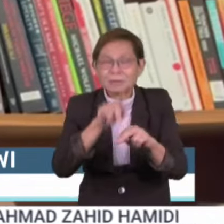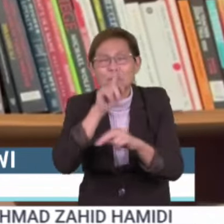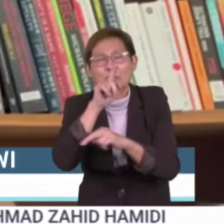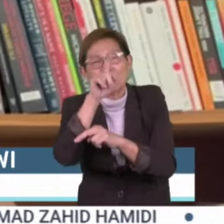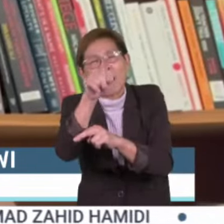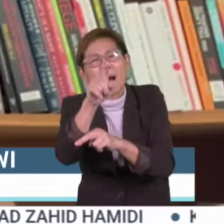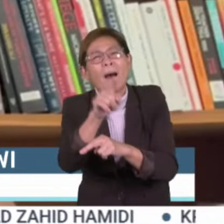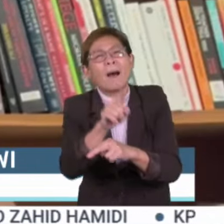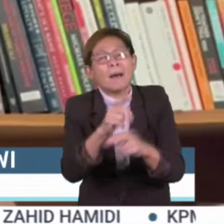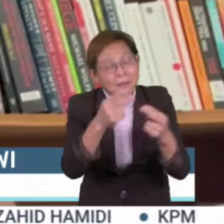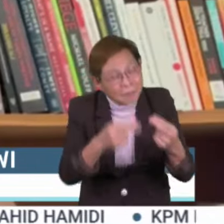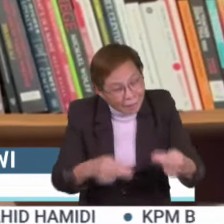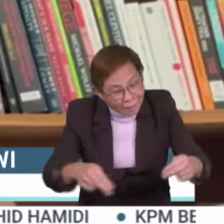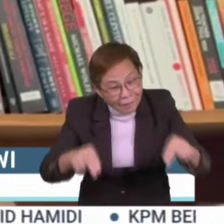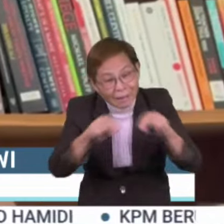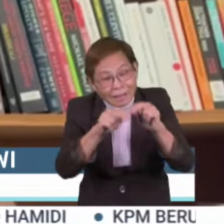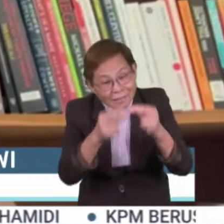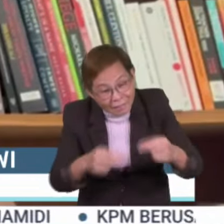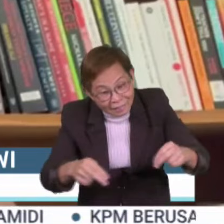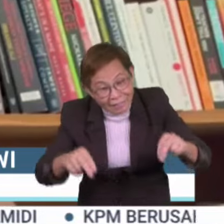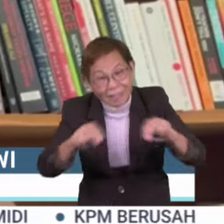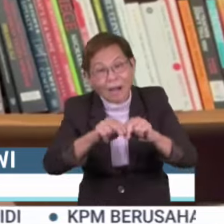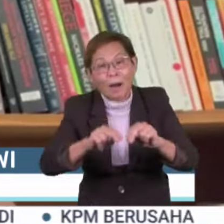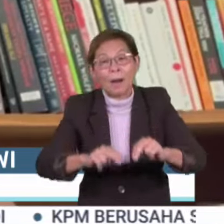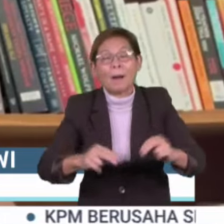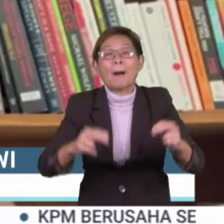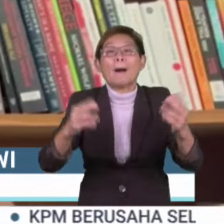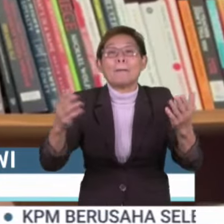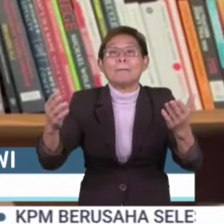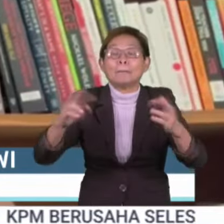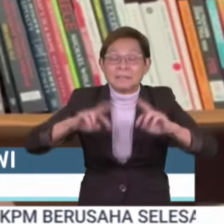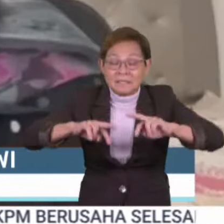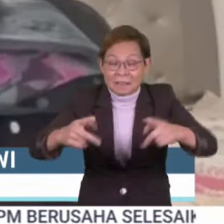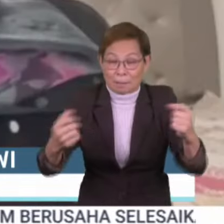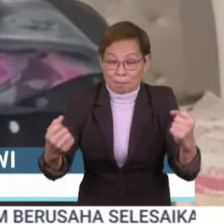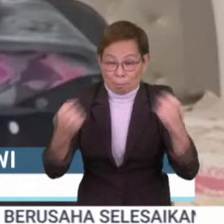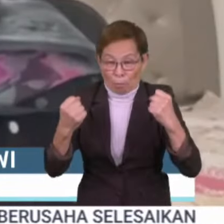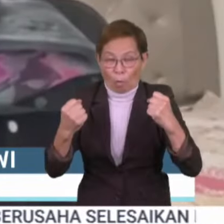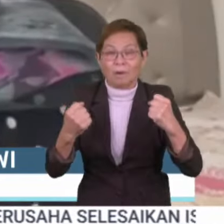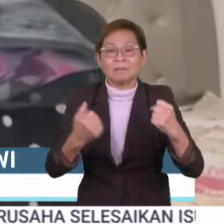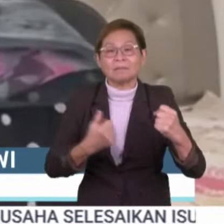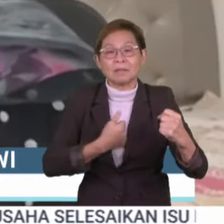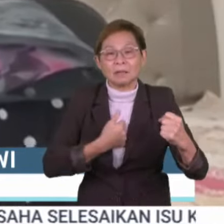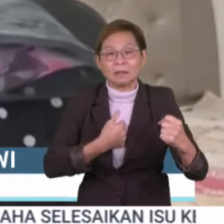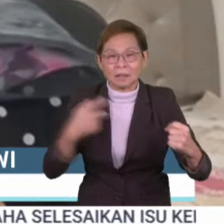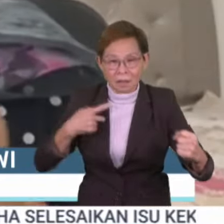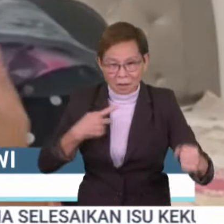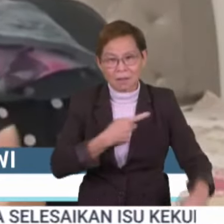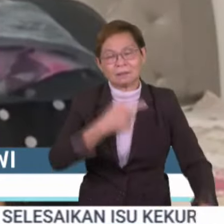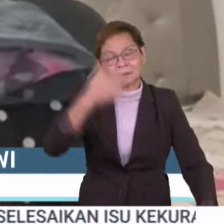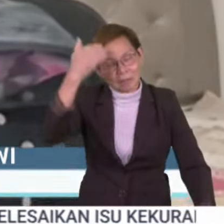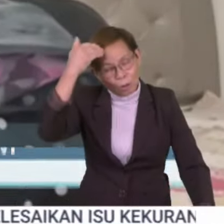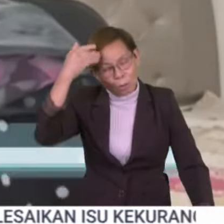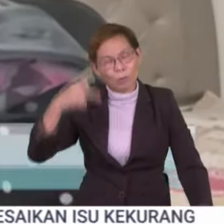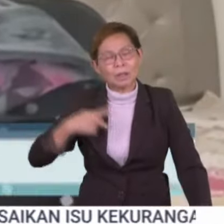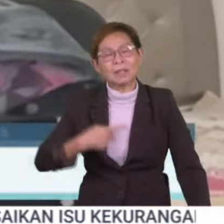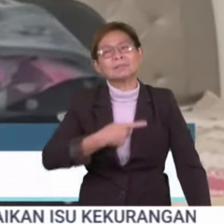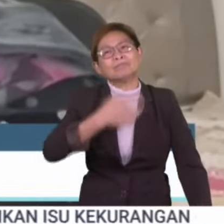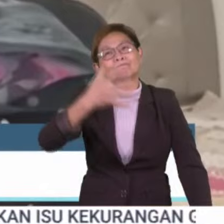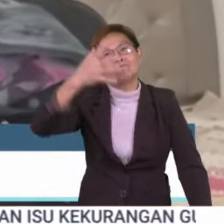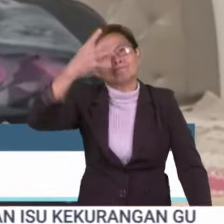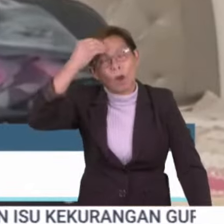adalah nilai-nilai yang membawa kepada pengukuhan jati diri. Kita mengetahui ya mengapa model